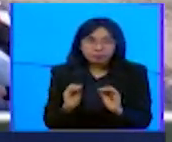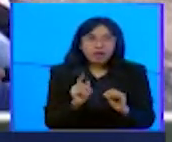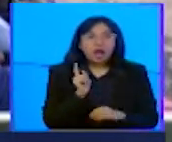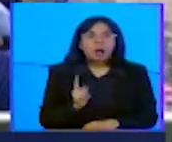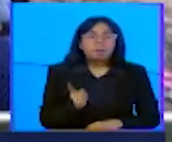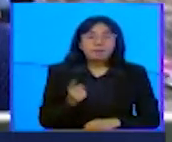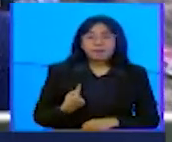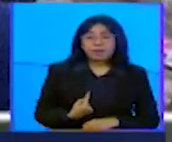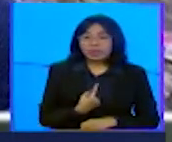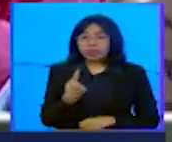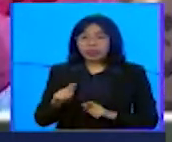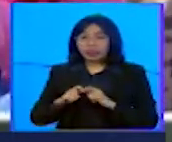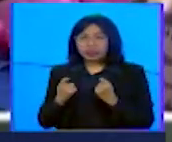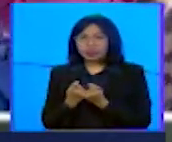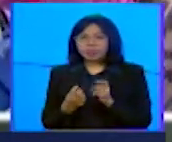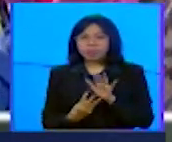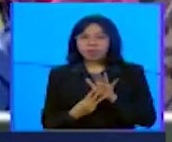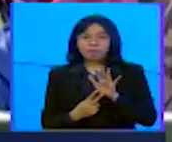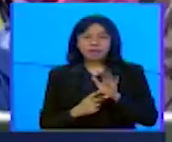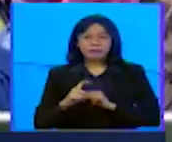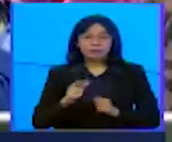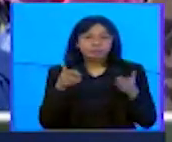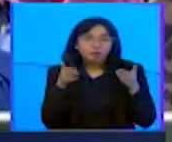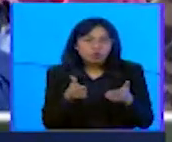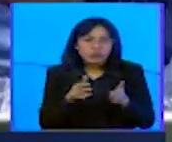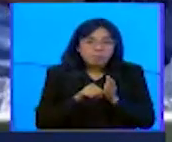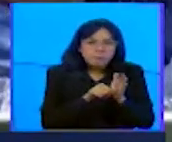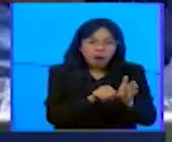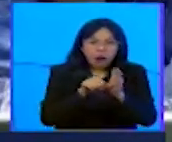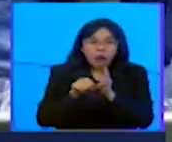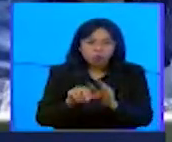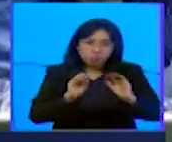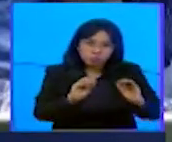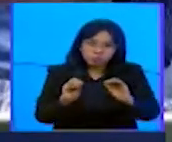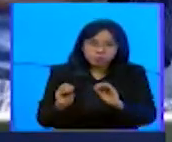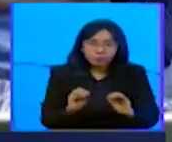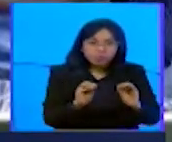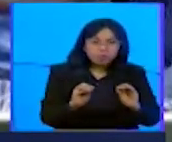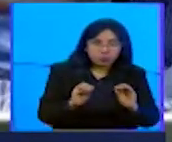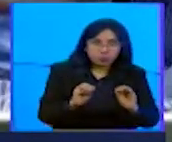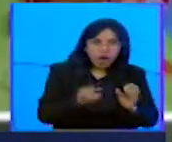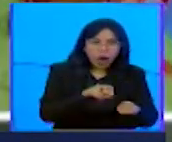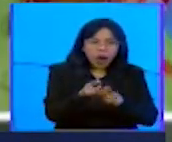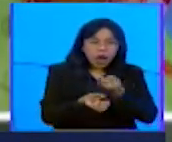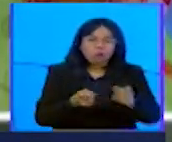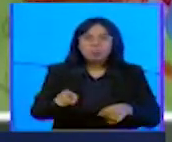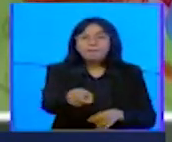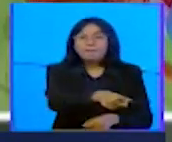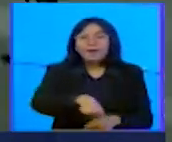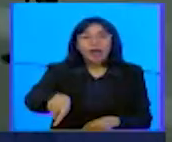membantu desa di Muara Gembong untuk kami bina dan kami bimbing agar mereka juga bisa